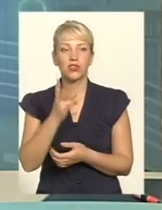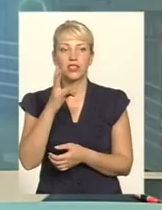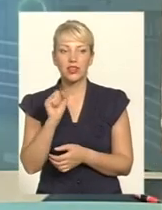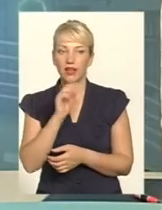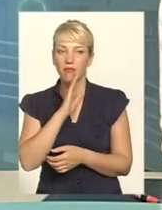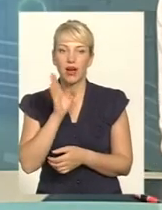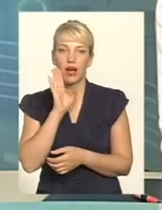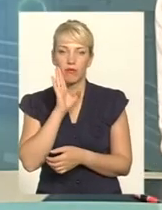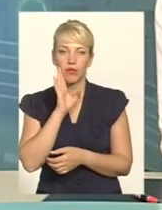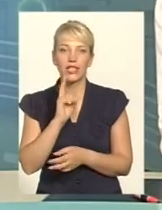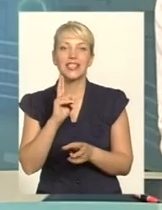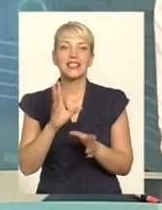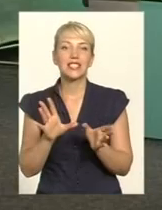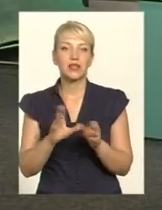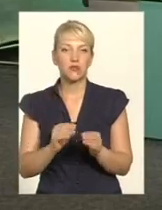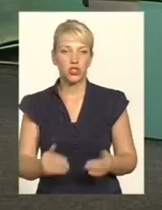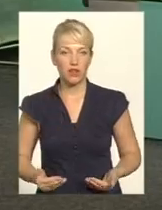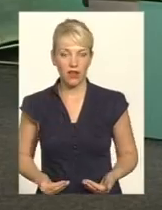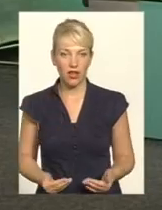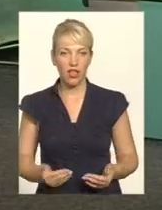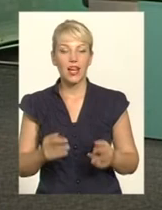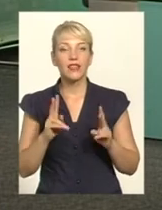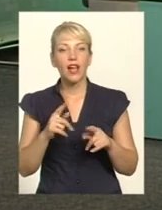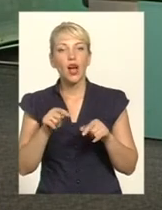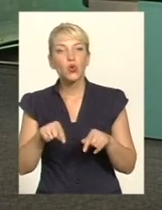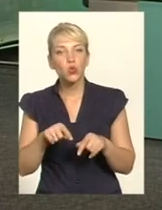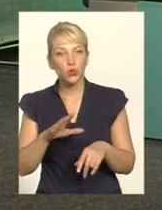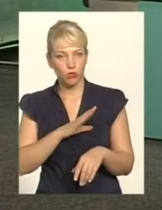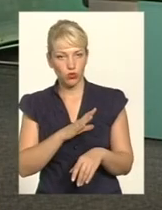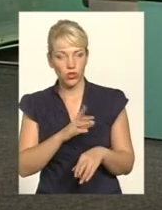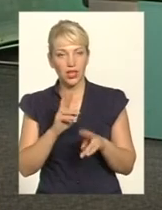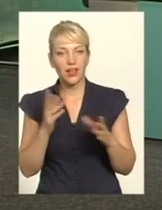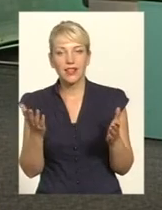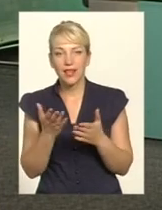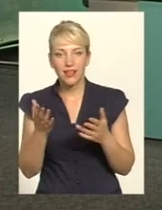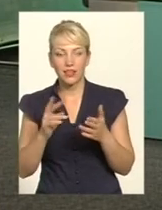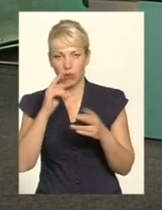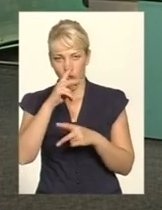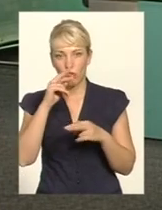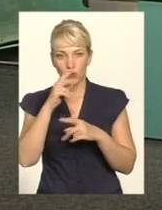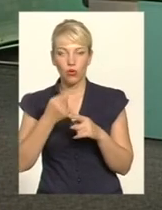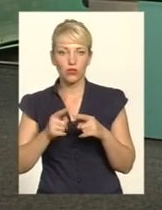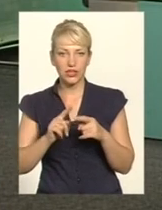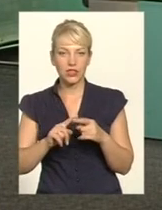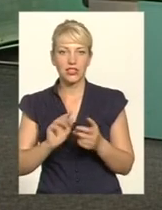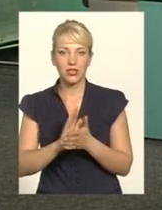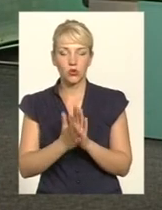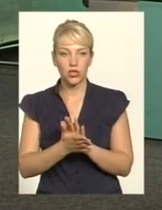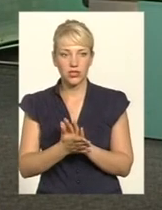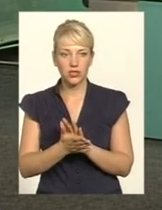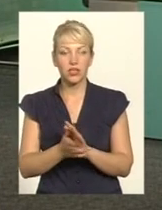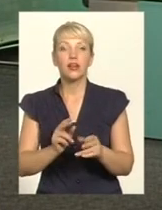на маму. З ким живе. І як тут бути? І які типові помилки батьків в цій ситуації?